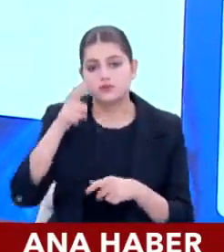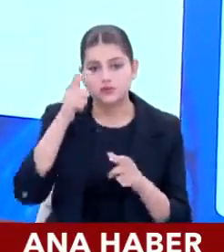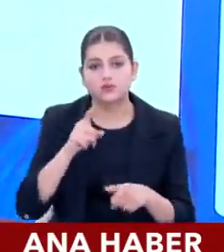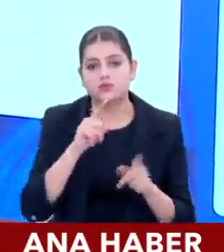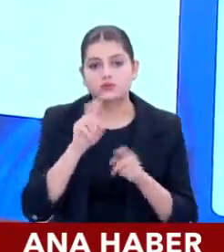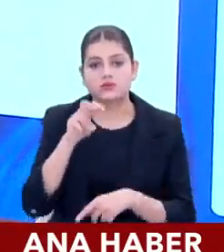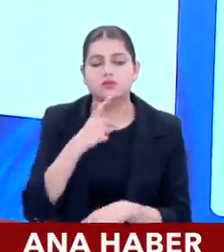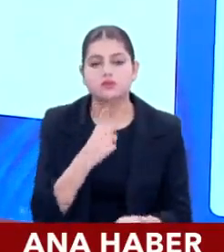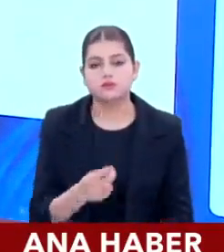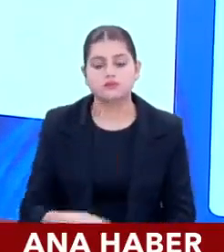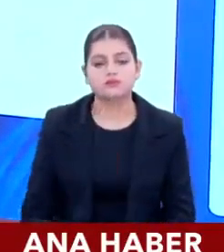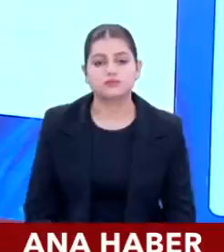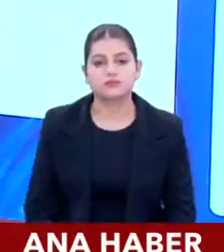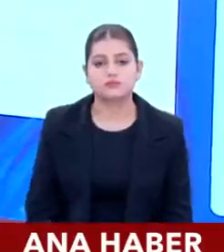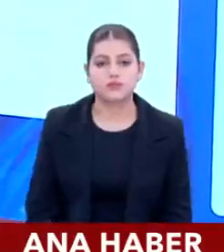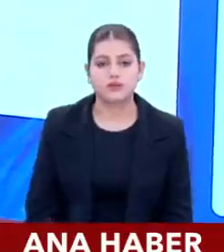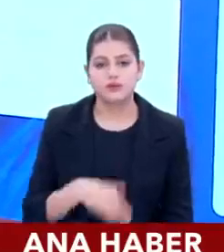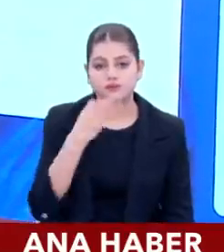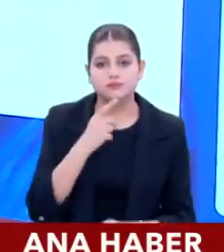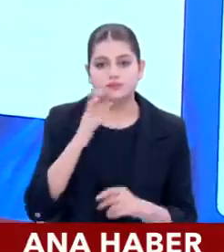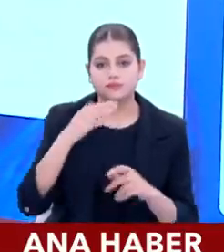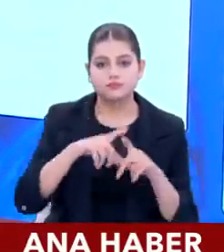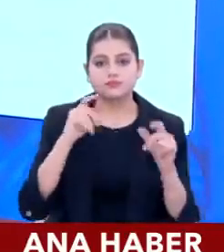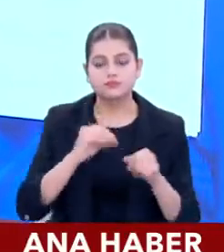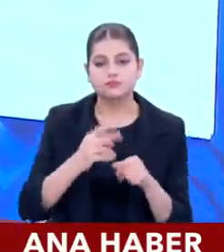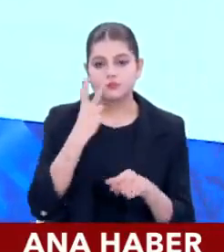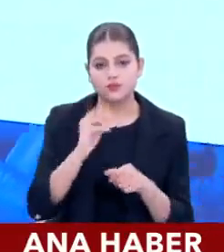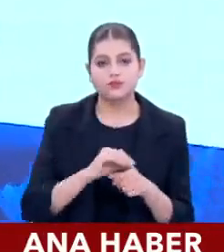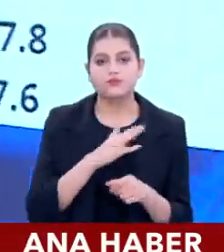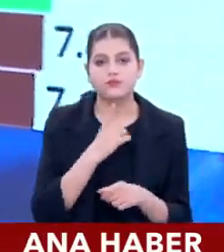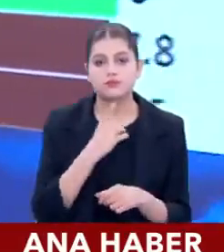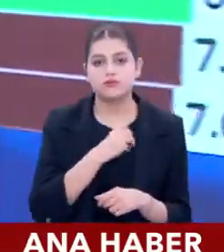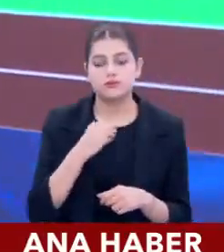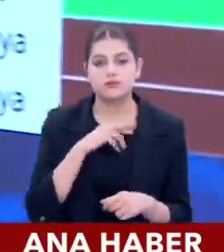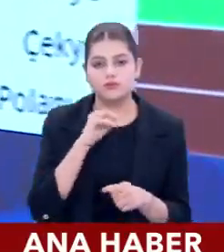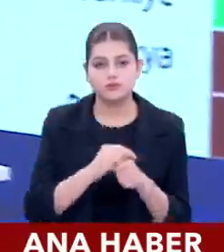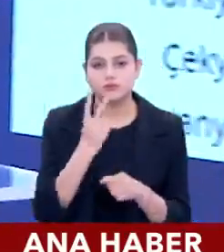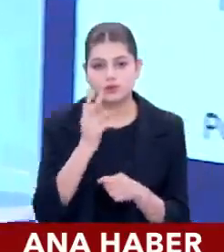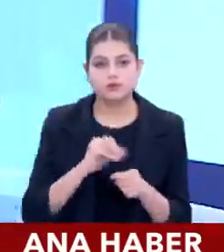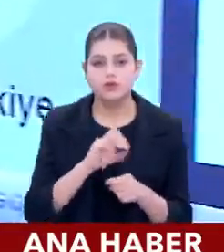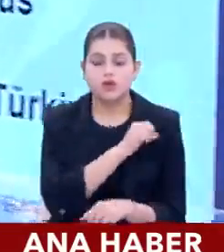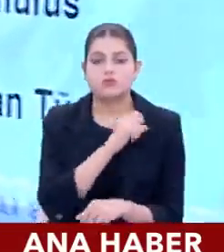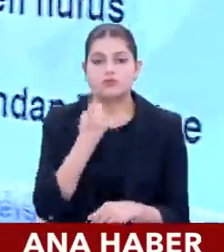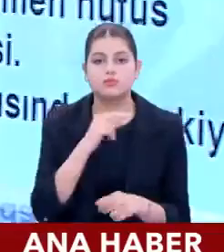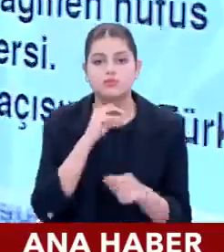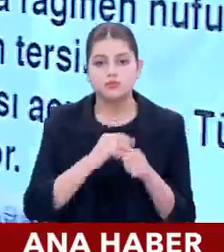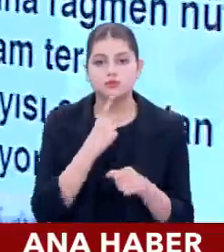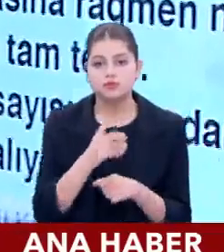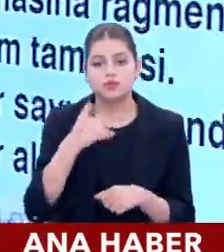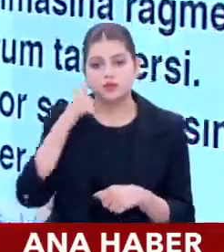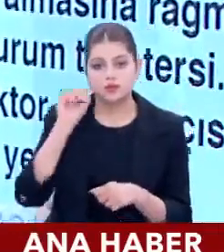%8 Bu arada söz konusu istatistikler ve şurada görüyoruz Doktor sayılarına bakıyoruz Almanya 1 sırada